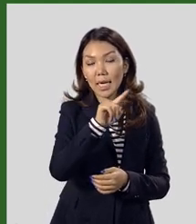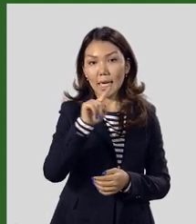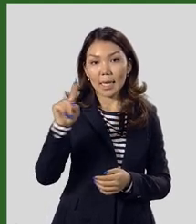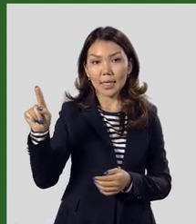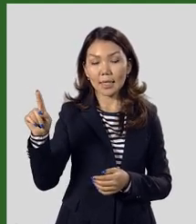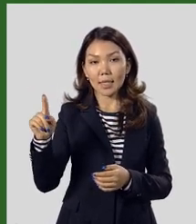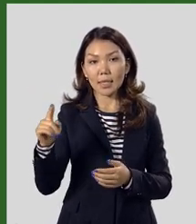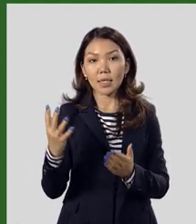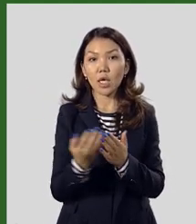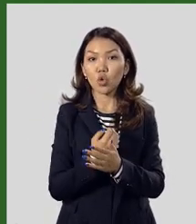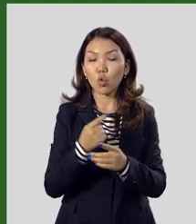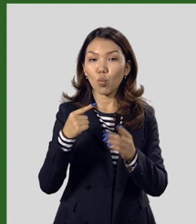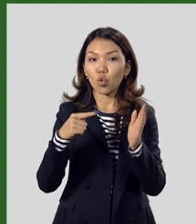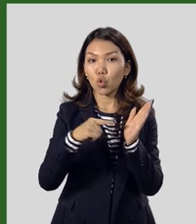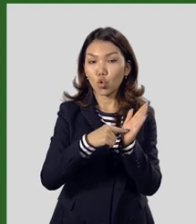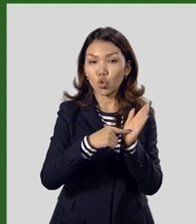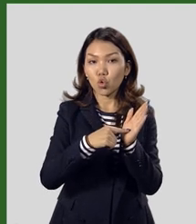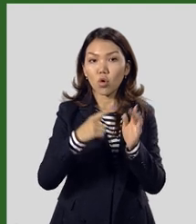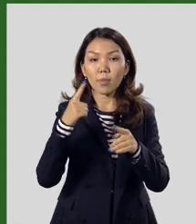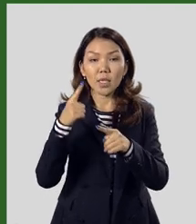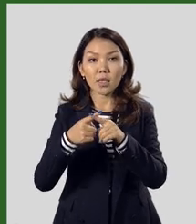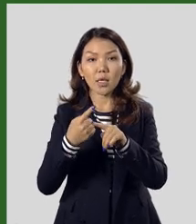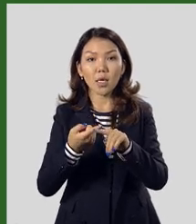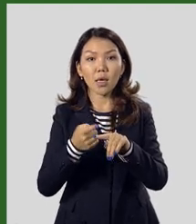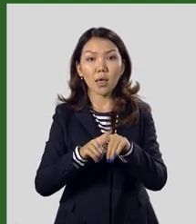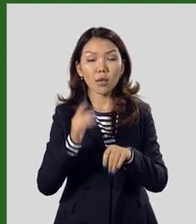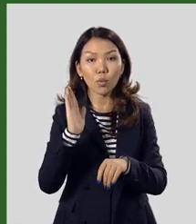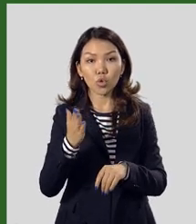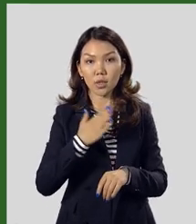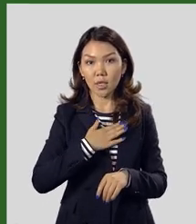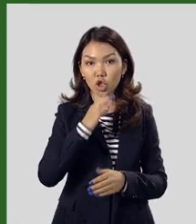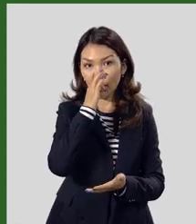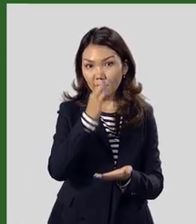точку пересечения. Это будет наш ответ.